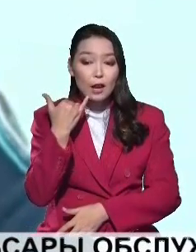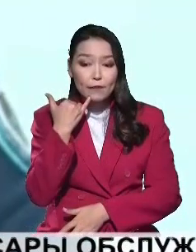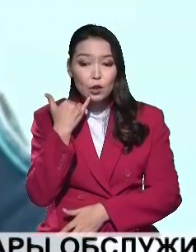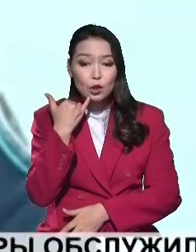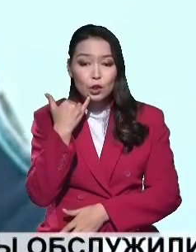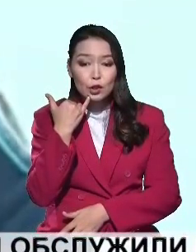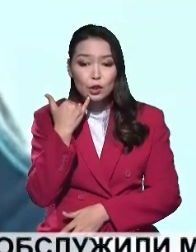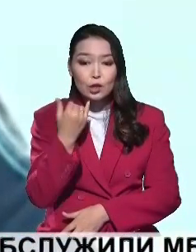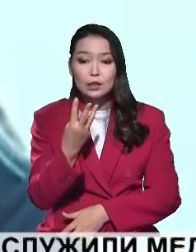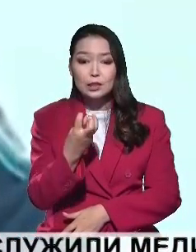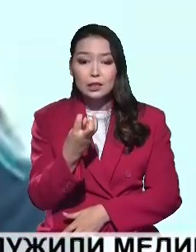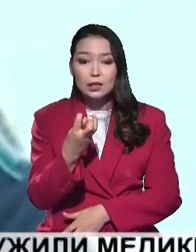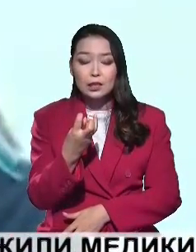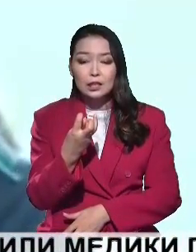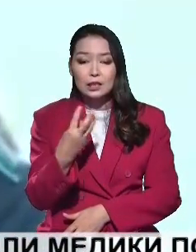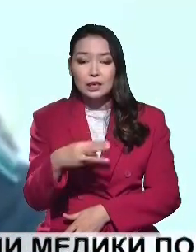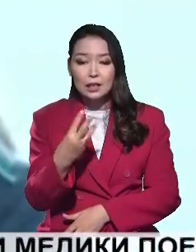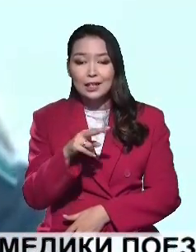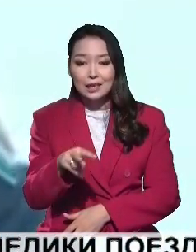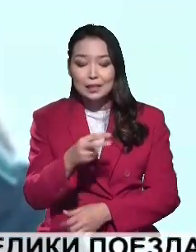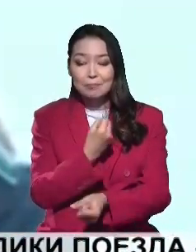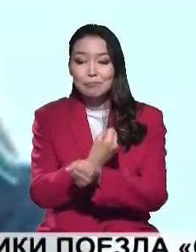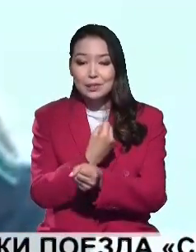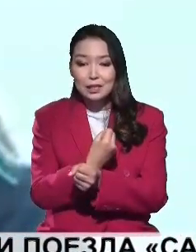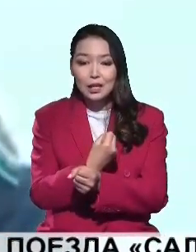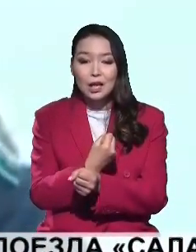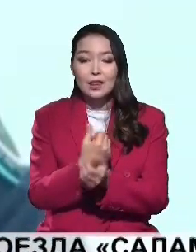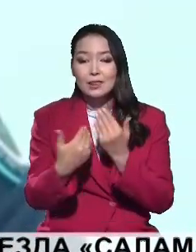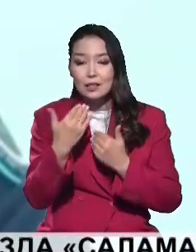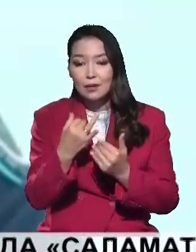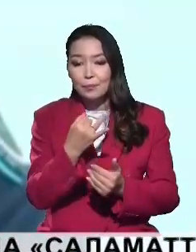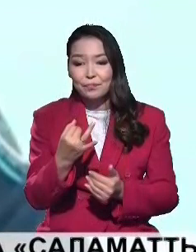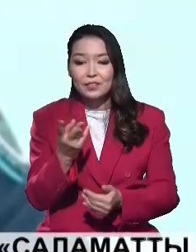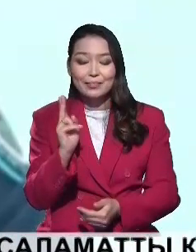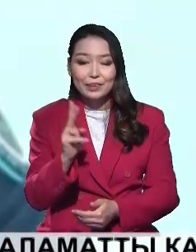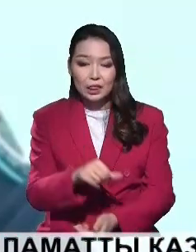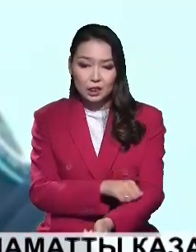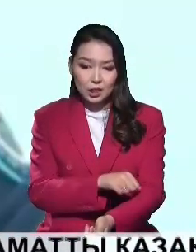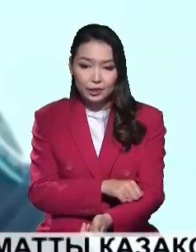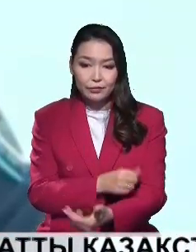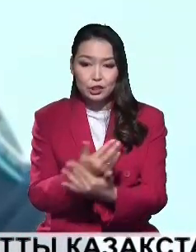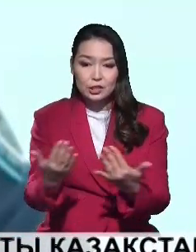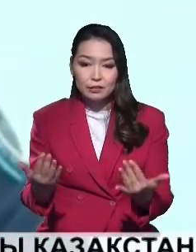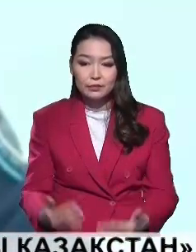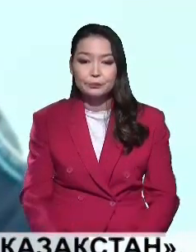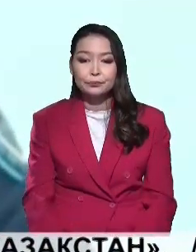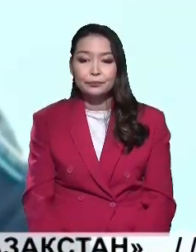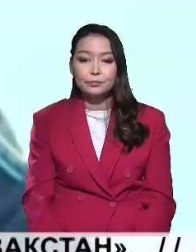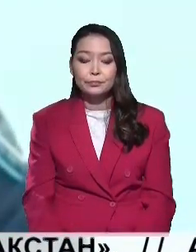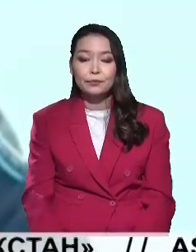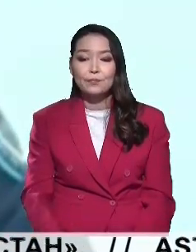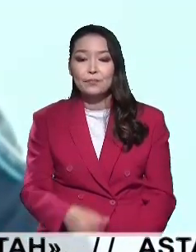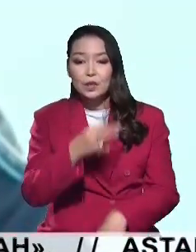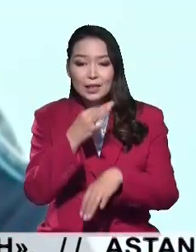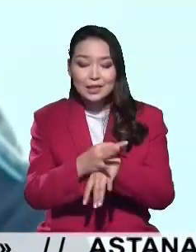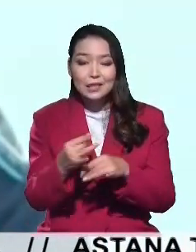телефонов 33 л спиртных напитков и около 2 кг наркотических веществ к административной и